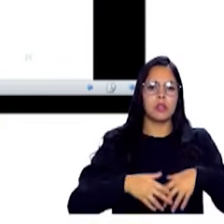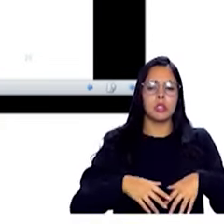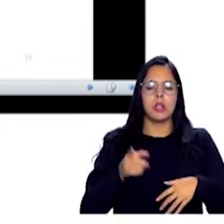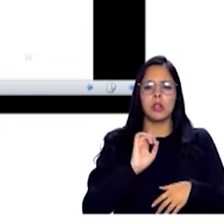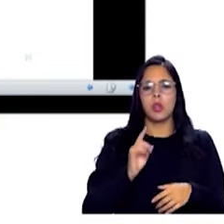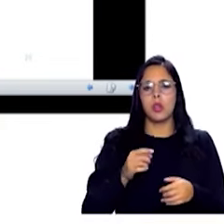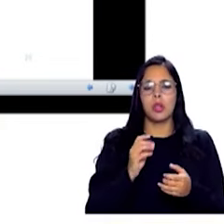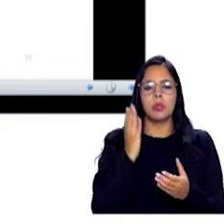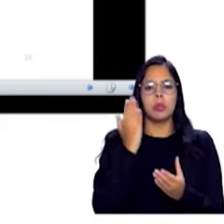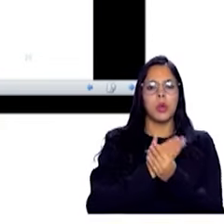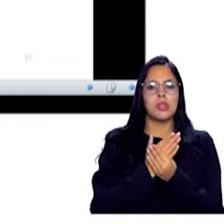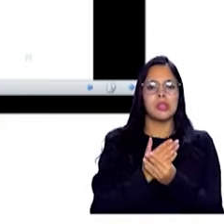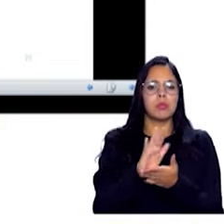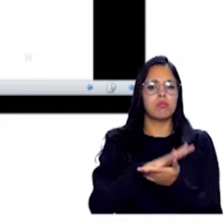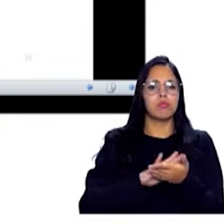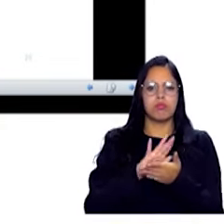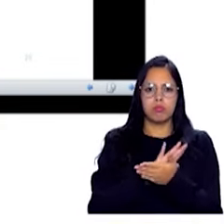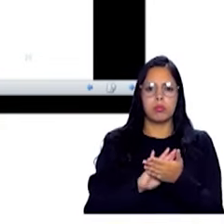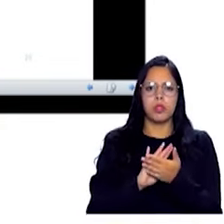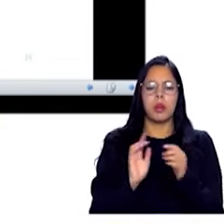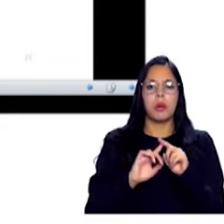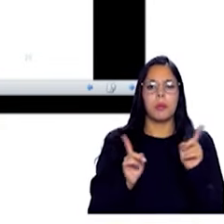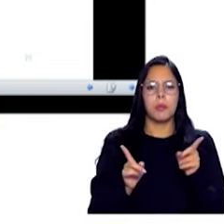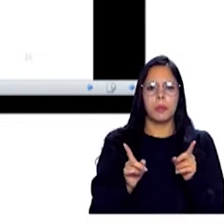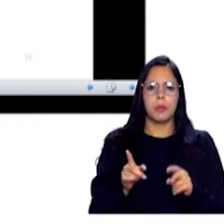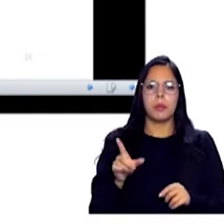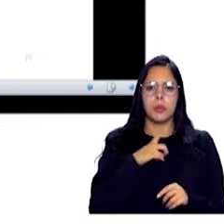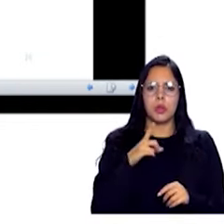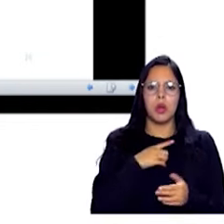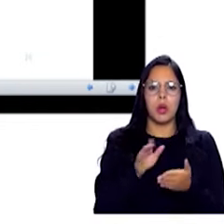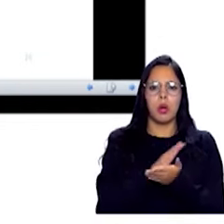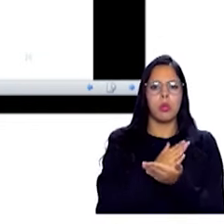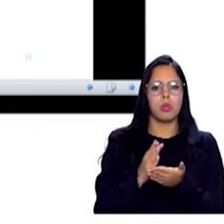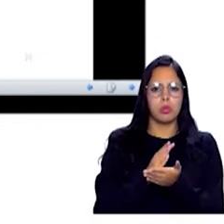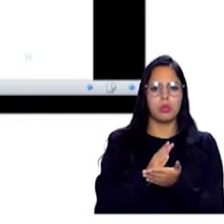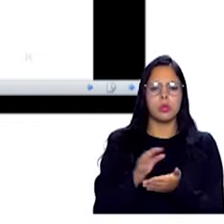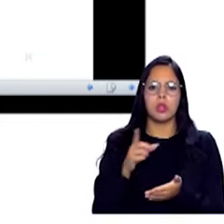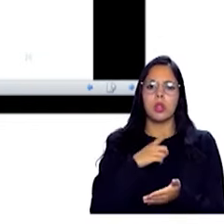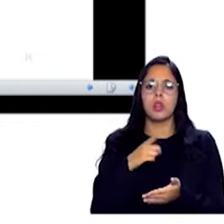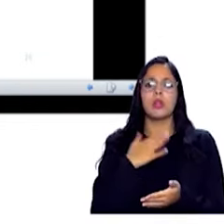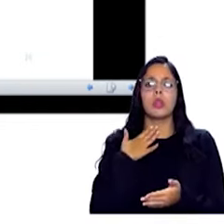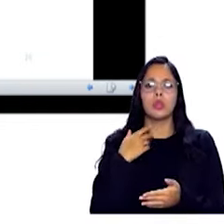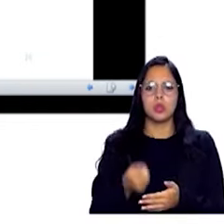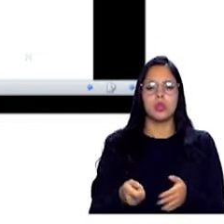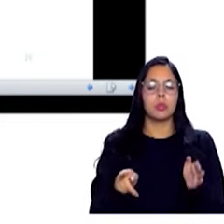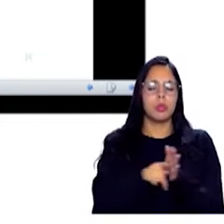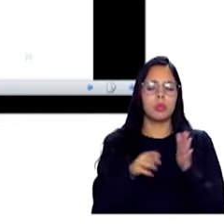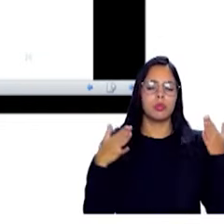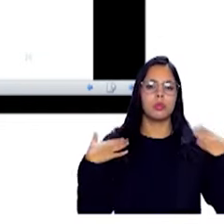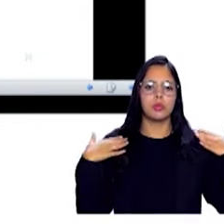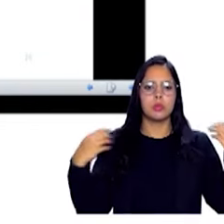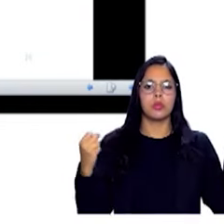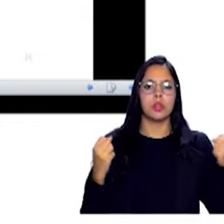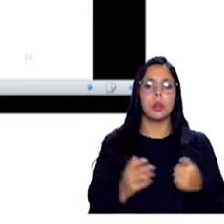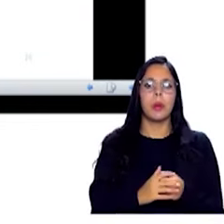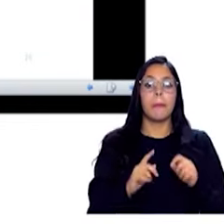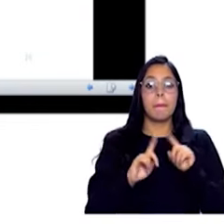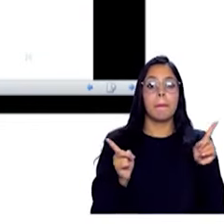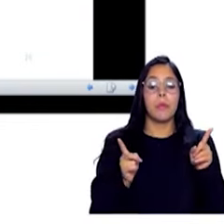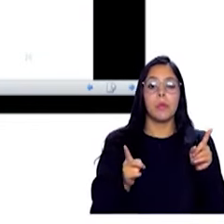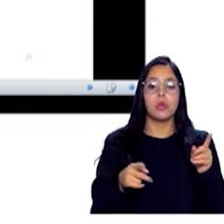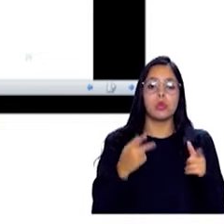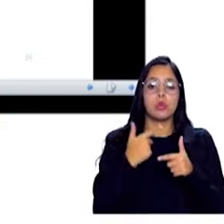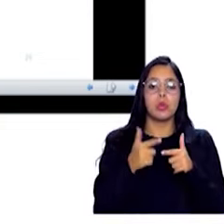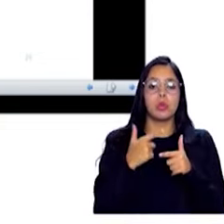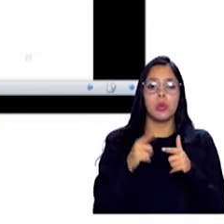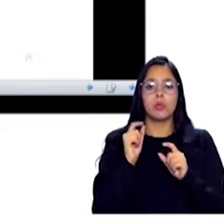pensare che questi provvedimenti influenzinum Il problema che Il provvedimento emesso Dal primo Presidente Della corte di